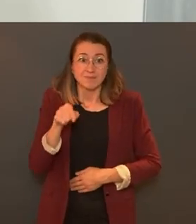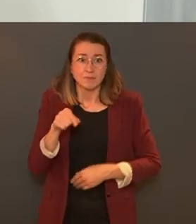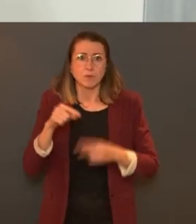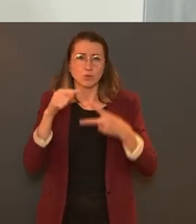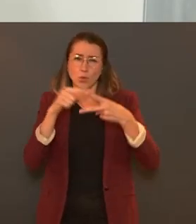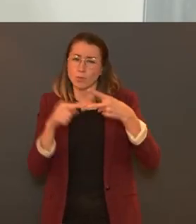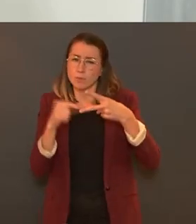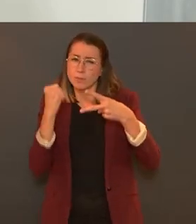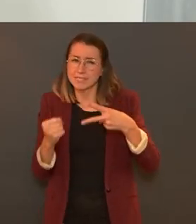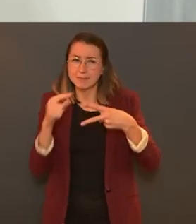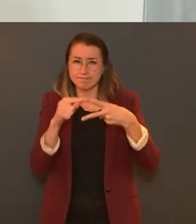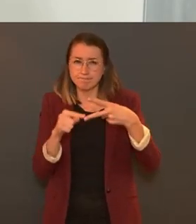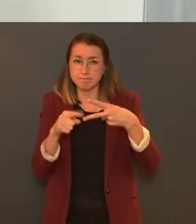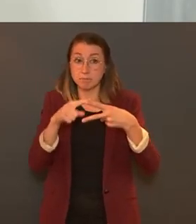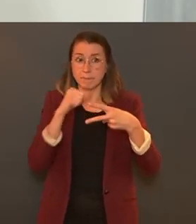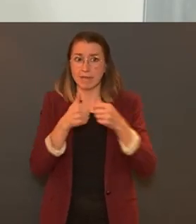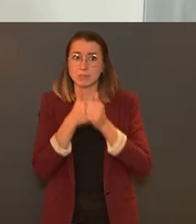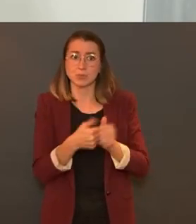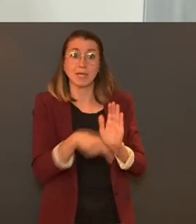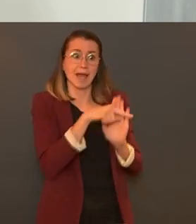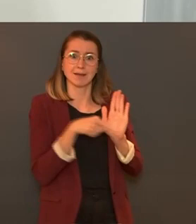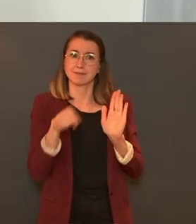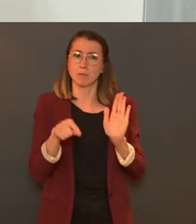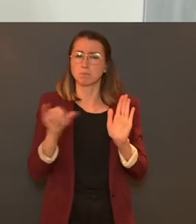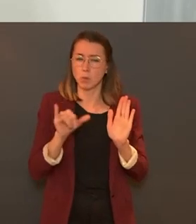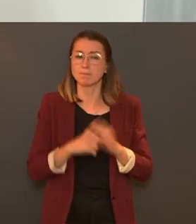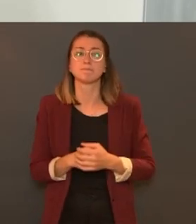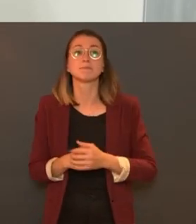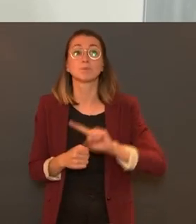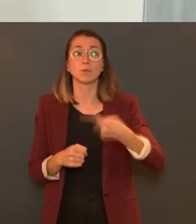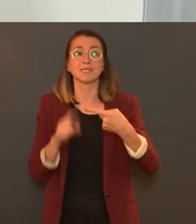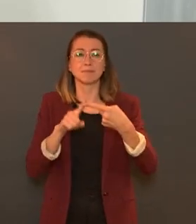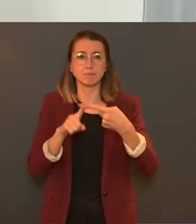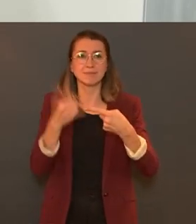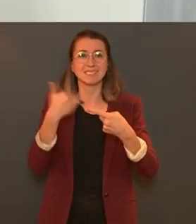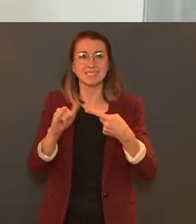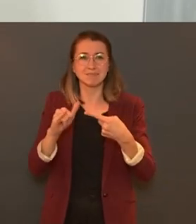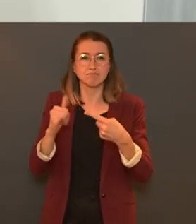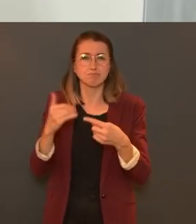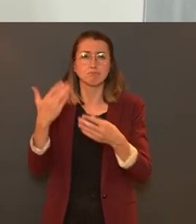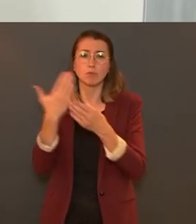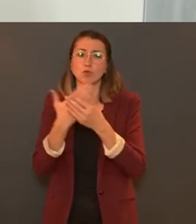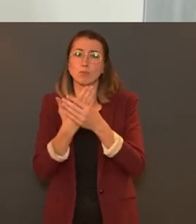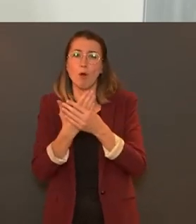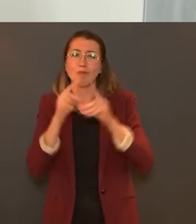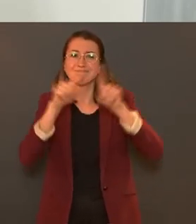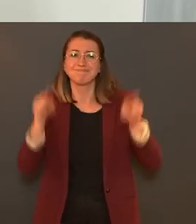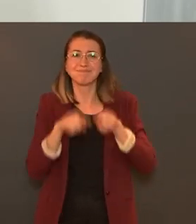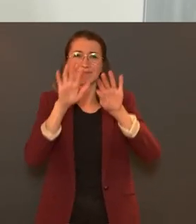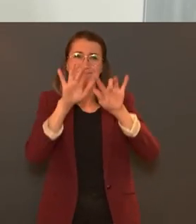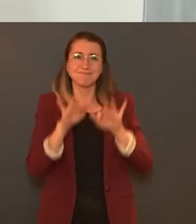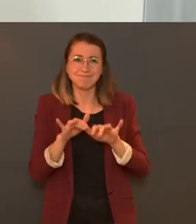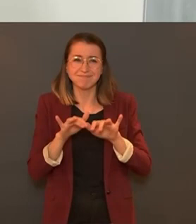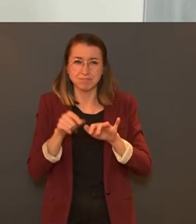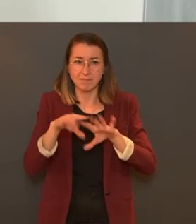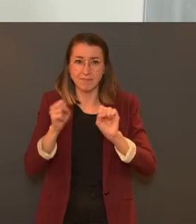un document d'auto-évaluation qui, après analyse, les autorise spécifiquement à le faire.